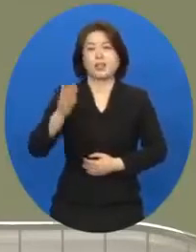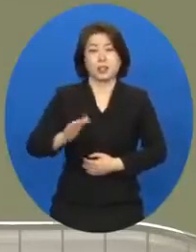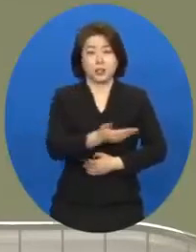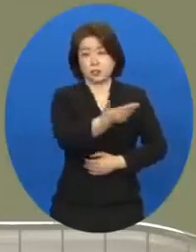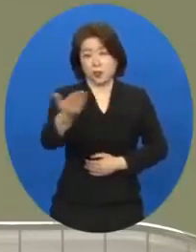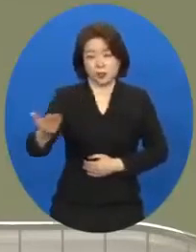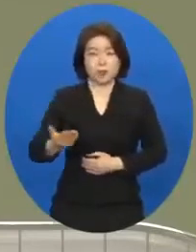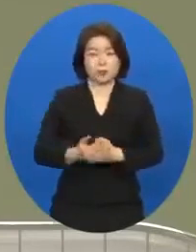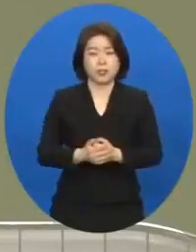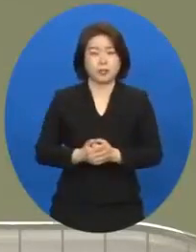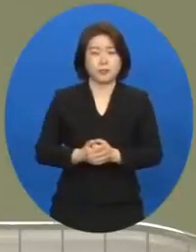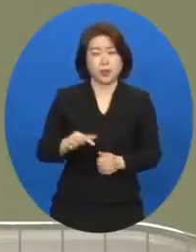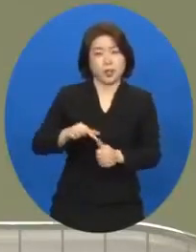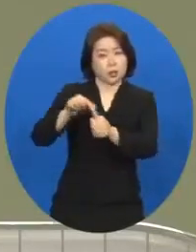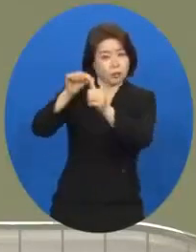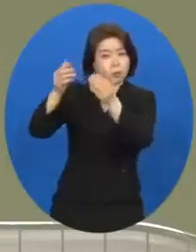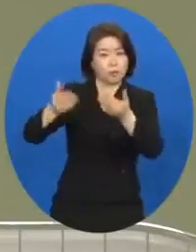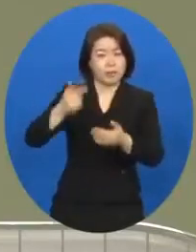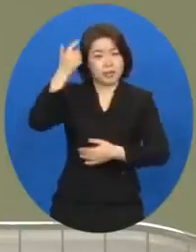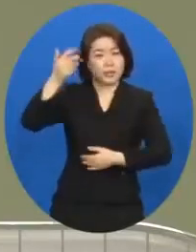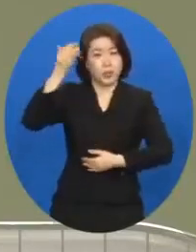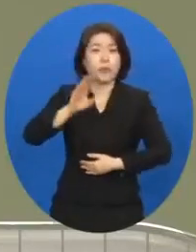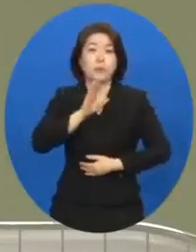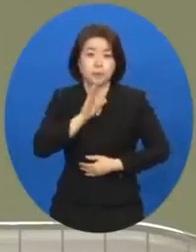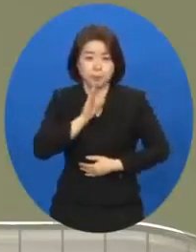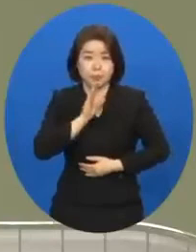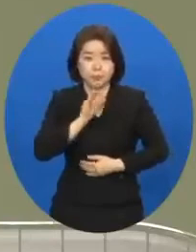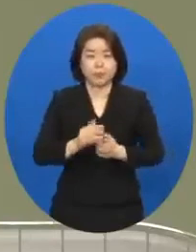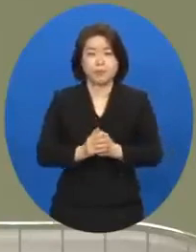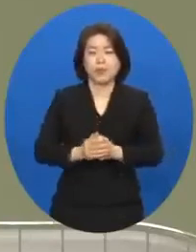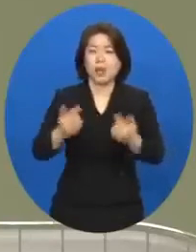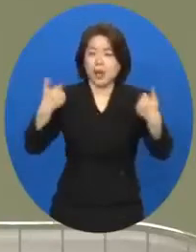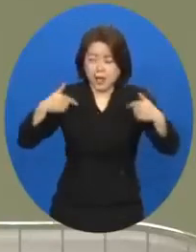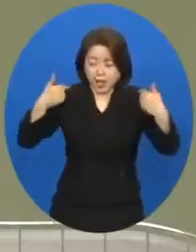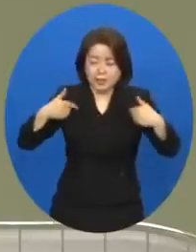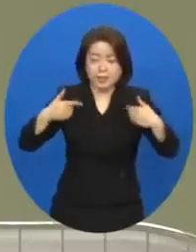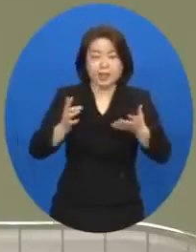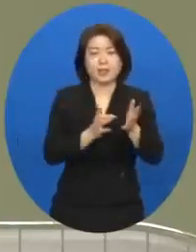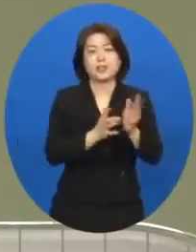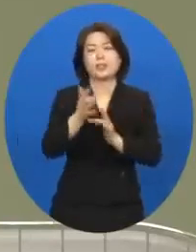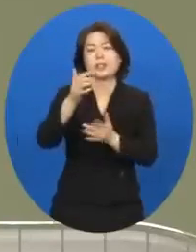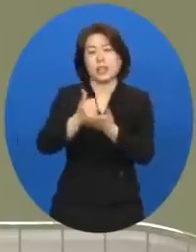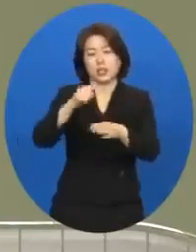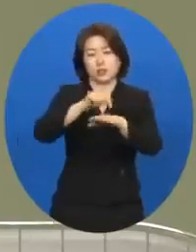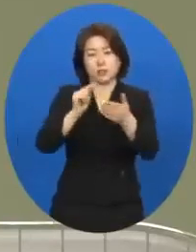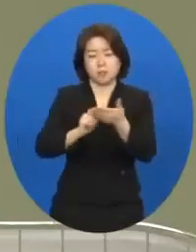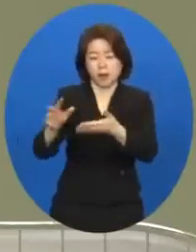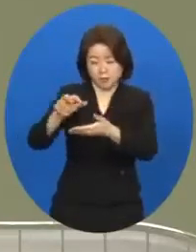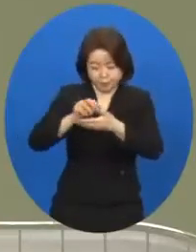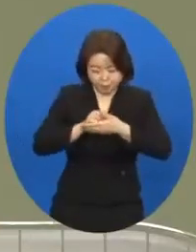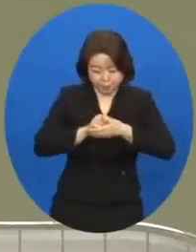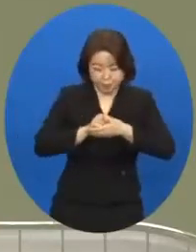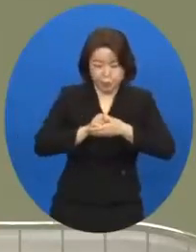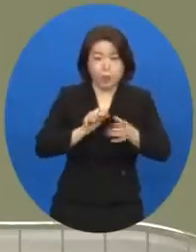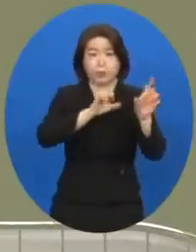여러분, 여러분이 구원받은 영혼이지만 항상 예수님의 마음을 품고 살아야 한다는 것을